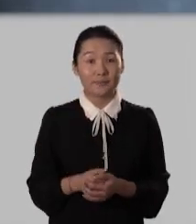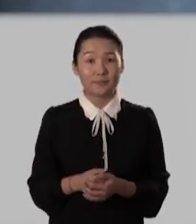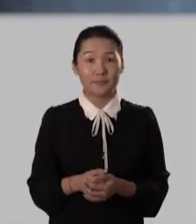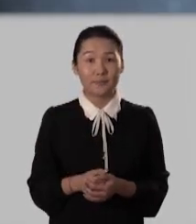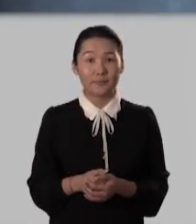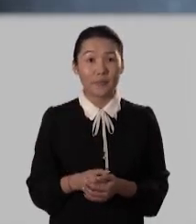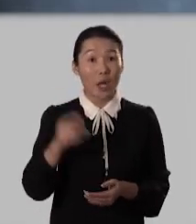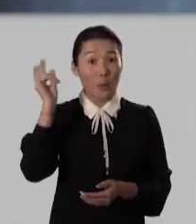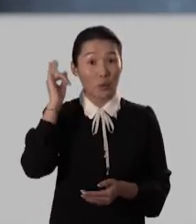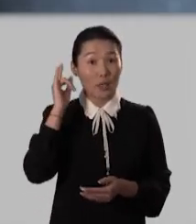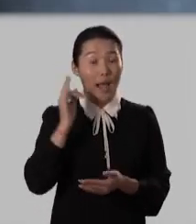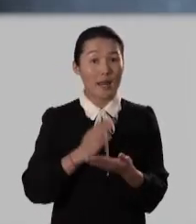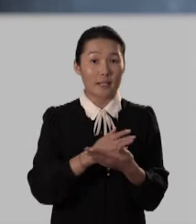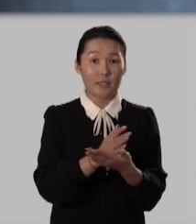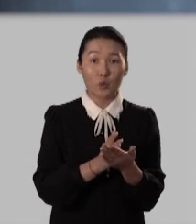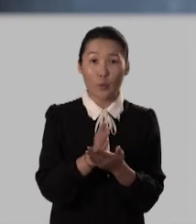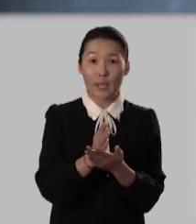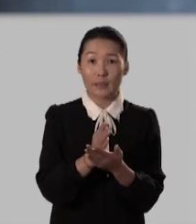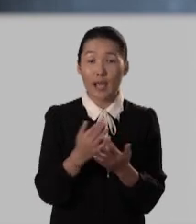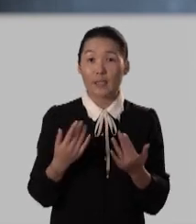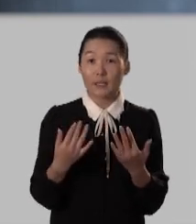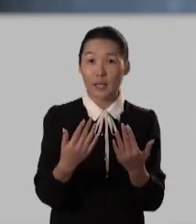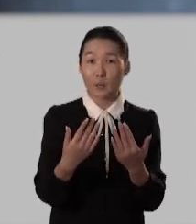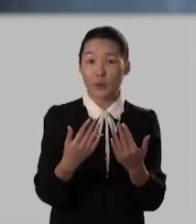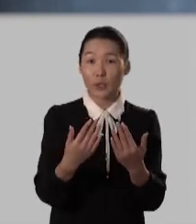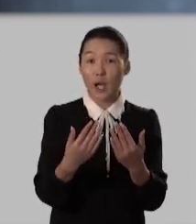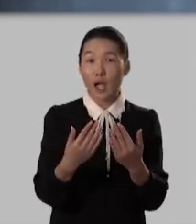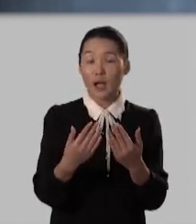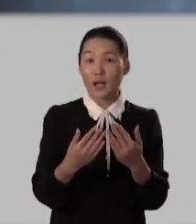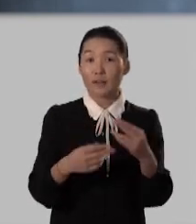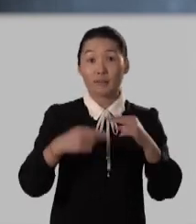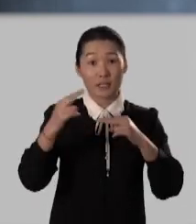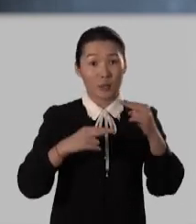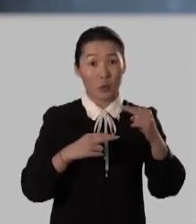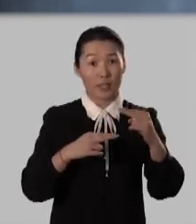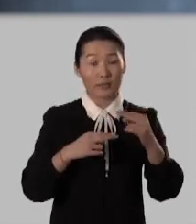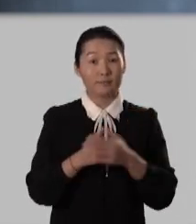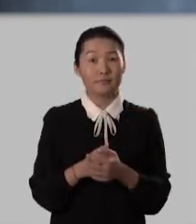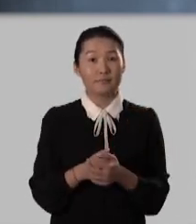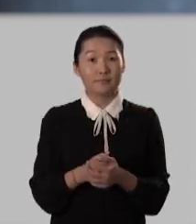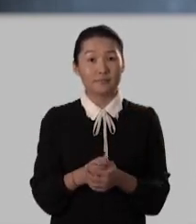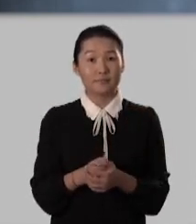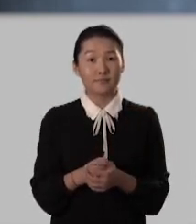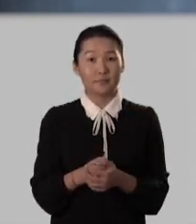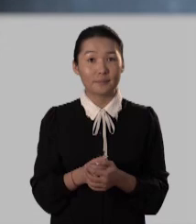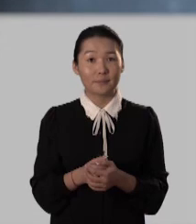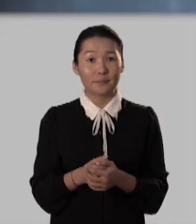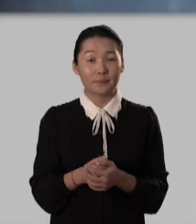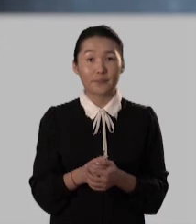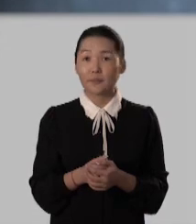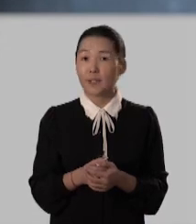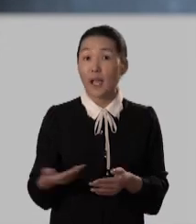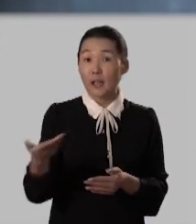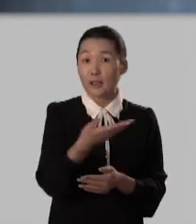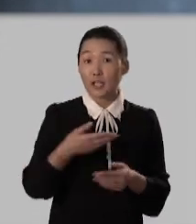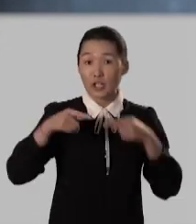музыкальный инструмент требует настройки иначе мелодия будет звучать фальшиво наш речевой аппарат